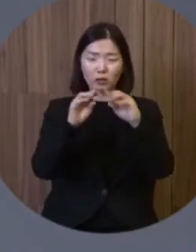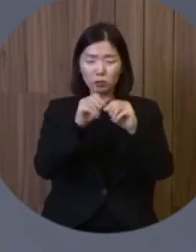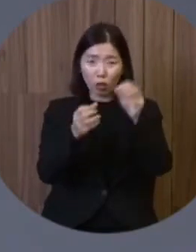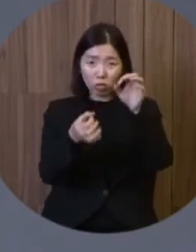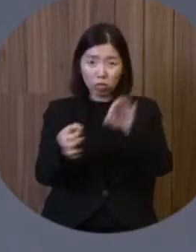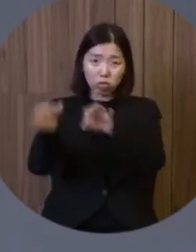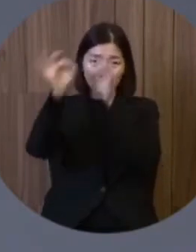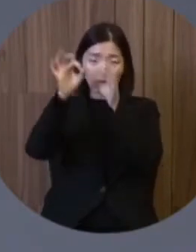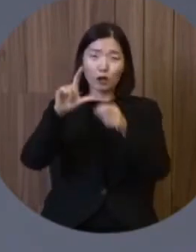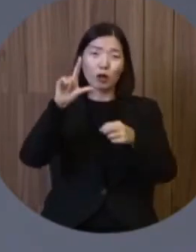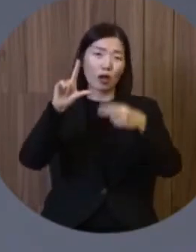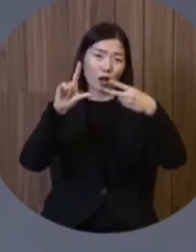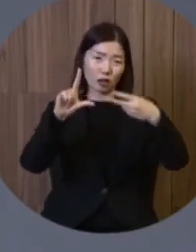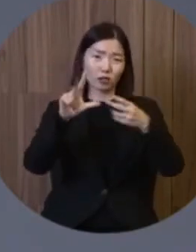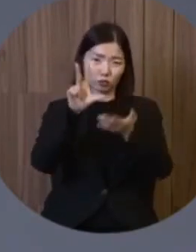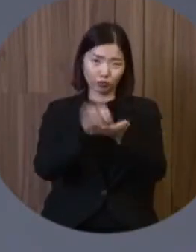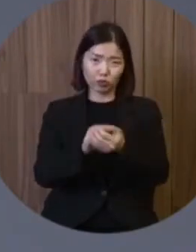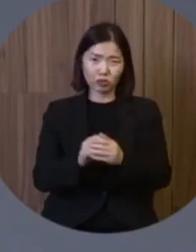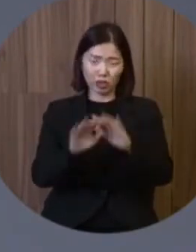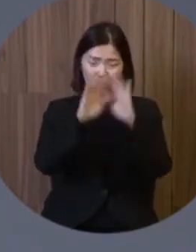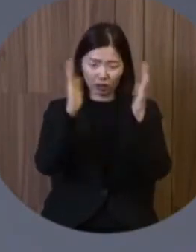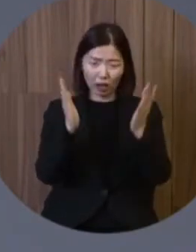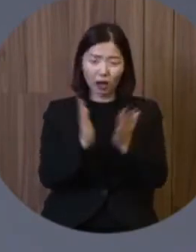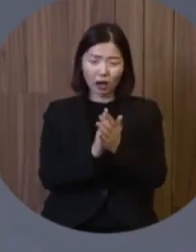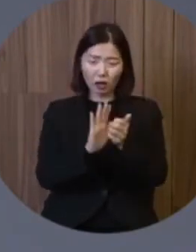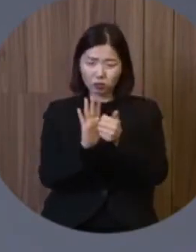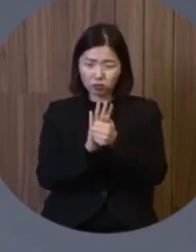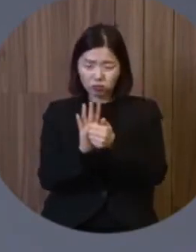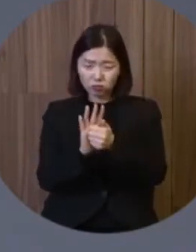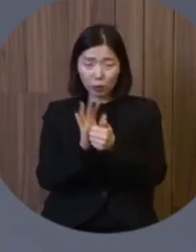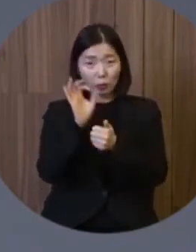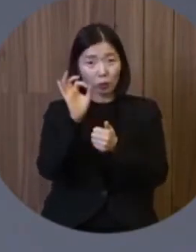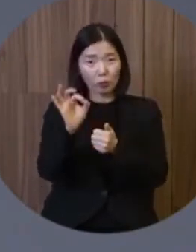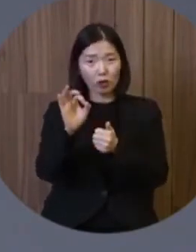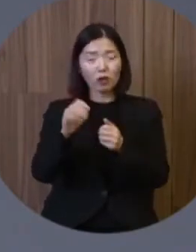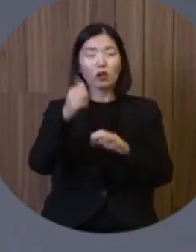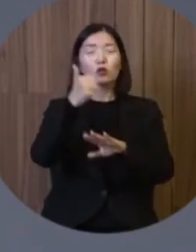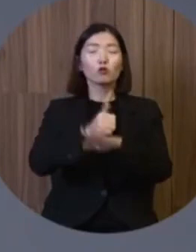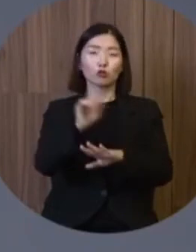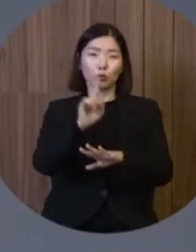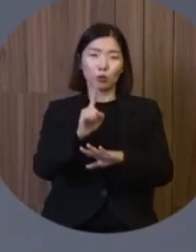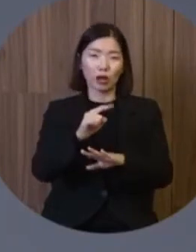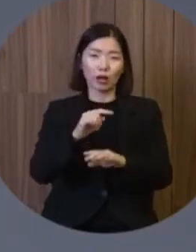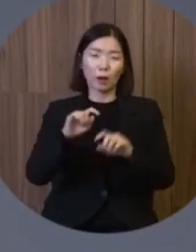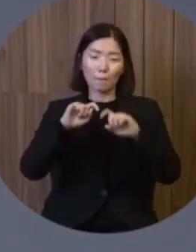급등, LH 사태 다 아우르면 결국 민생입니다.